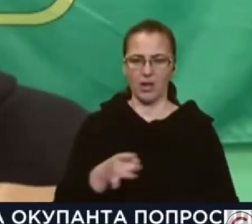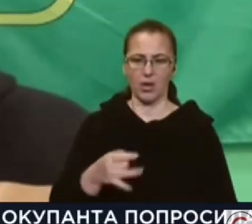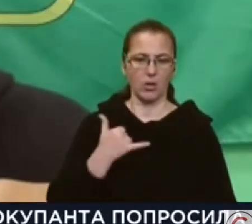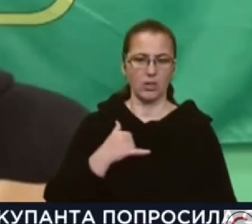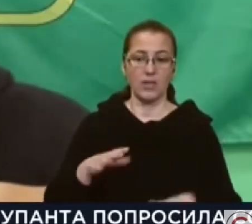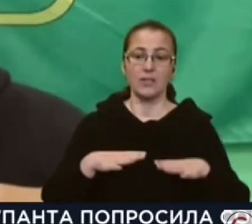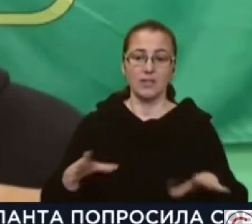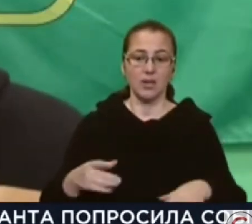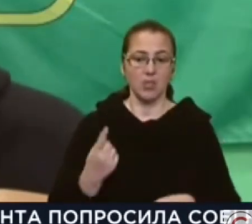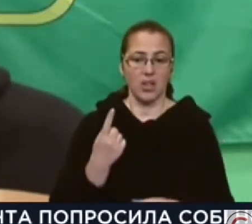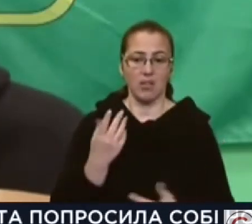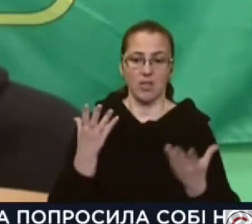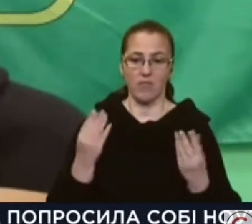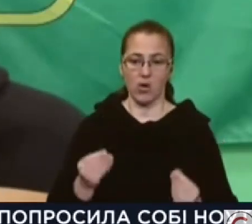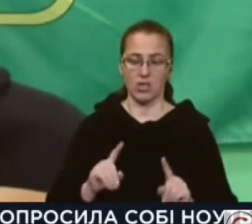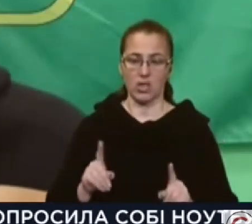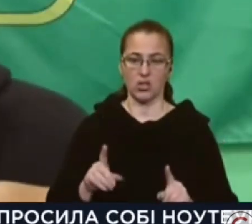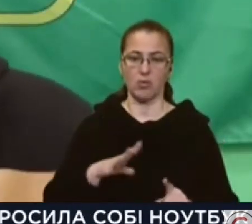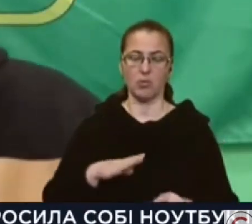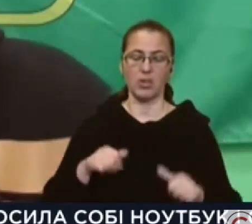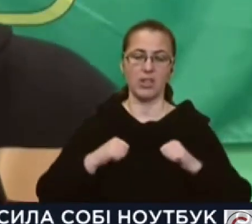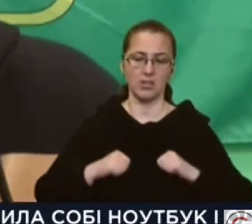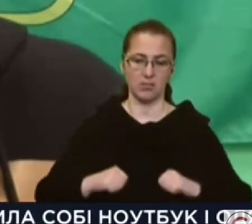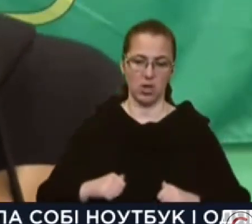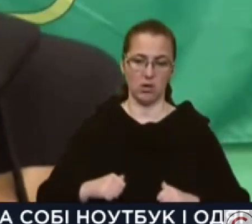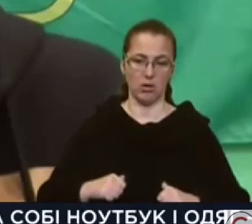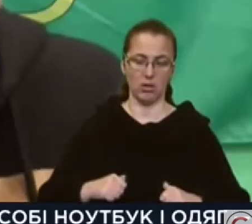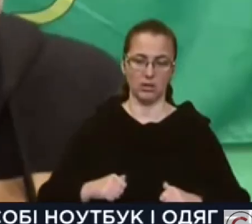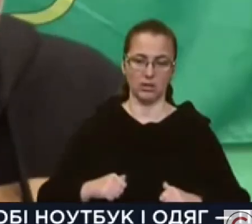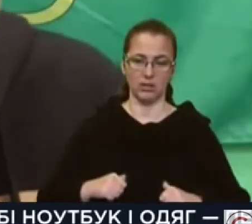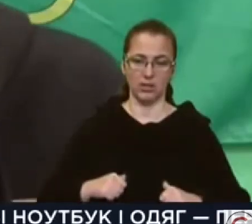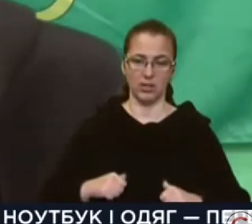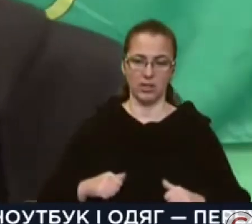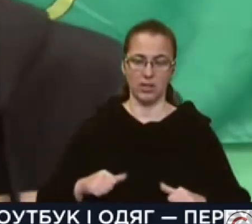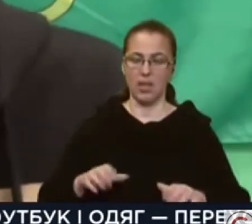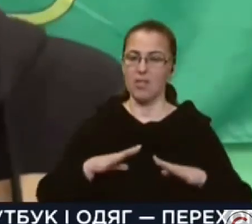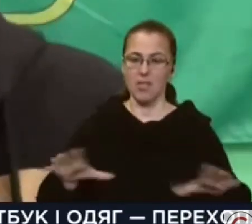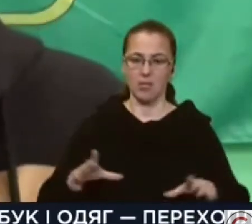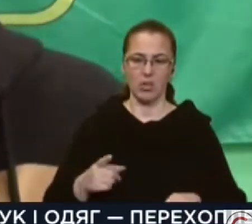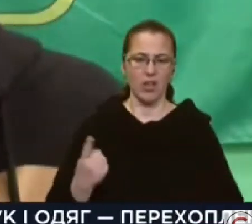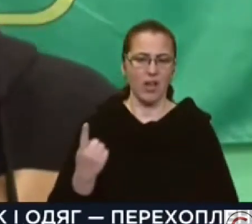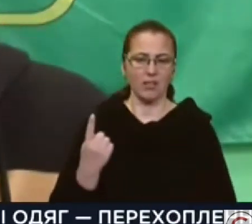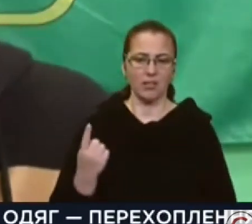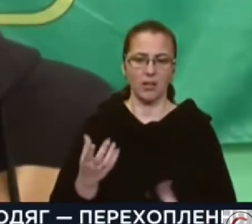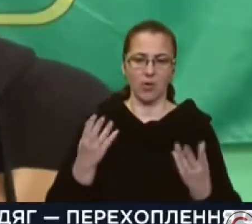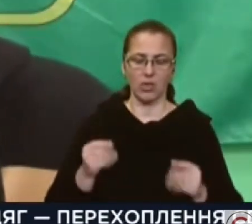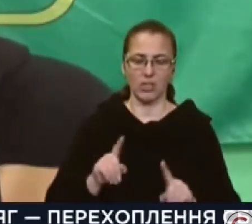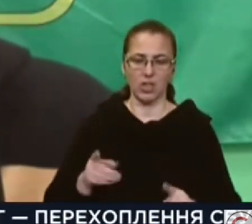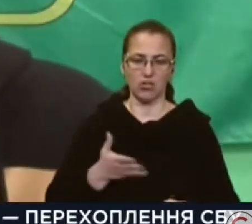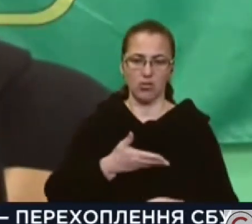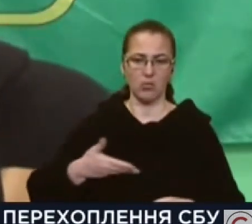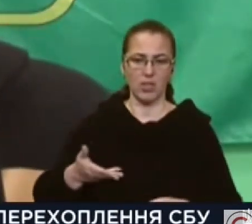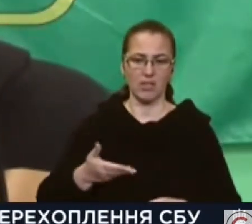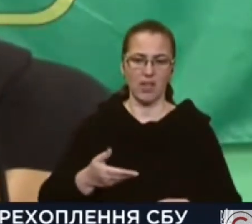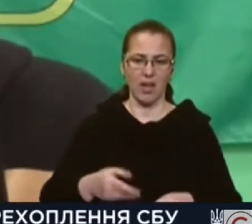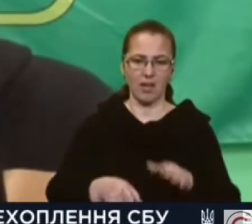что дня, чтобы было спокойствие. И не было дня, чтобы нас не